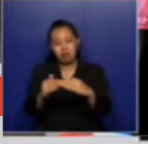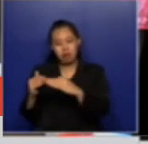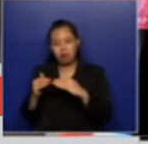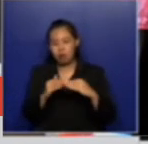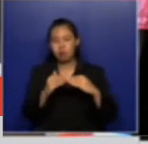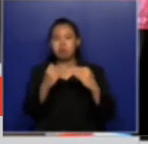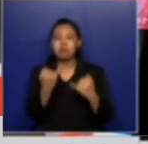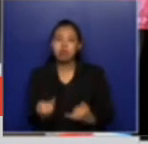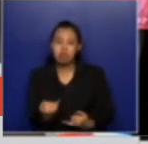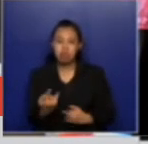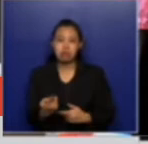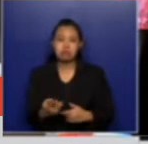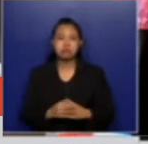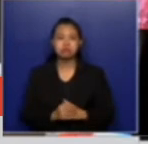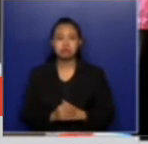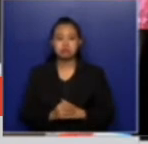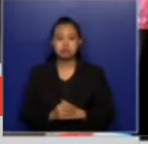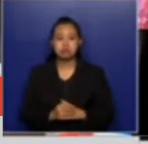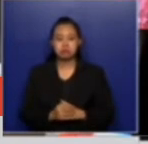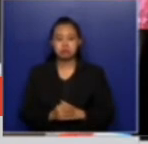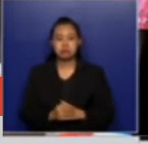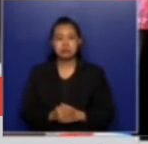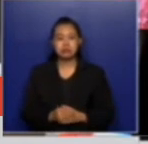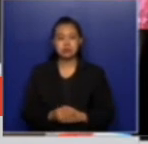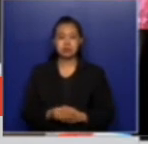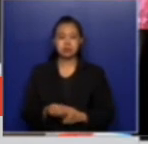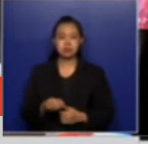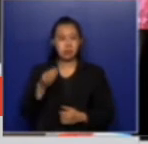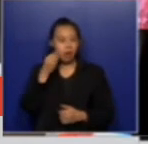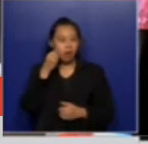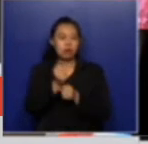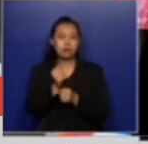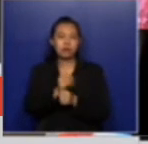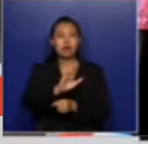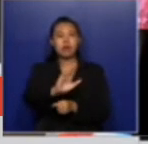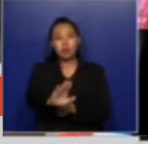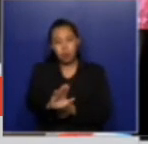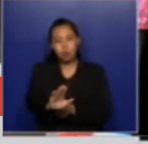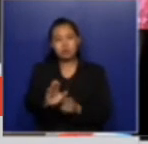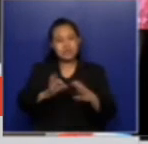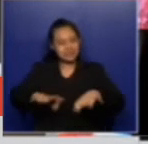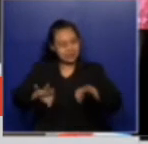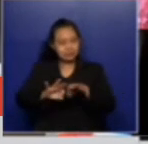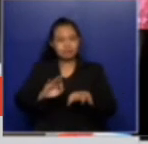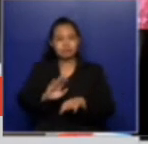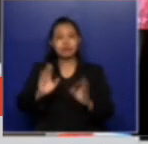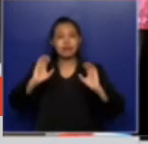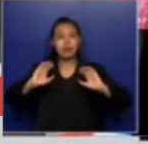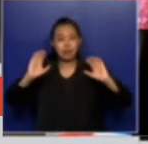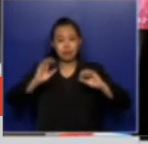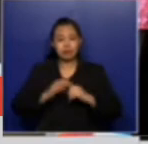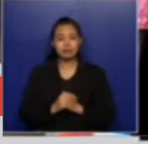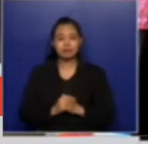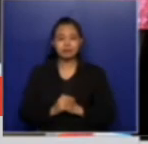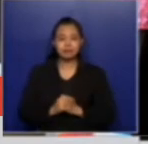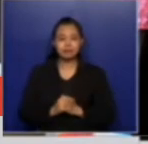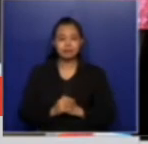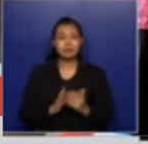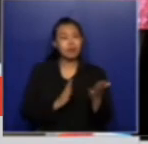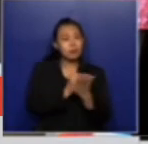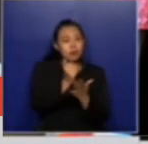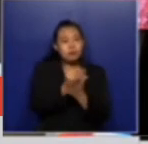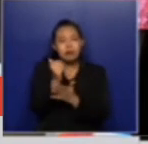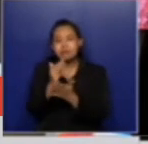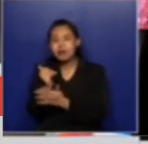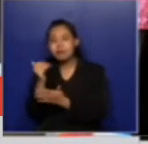มันเป็นการบ้านชิ้นสำคัญแล้วรัฐบาลเนี่ยมาลอยหน้าลอยตาไอ้นั่นประสบผลสำเร็จ